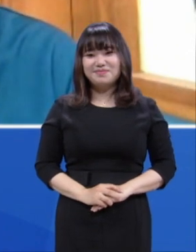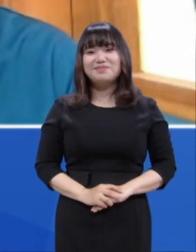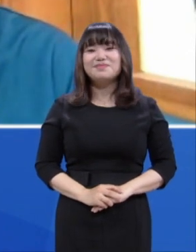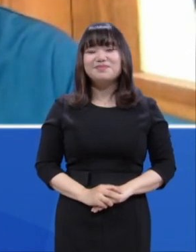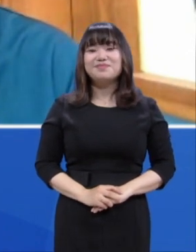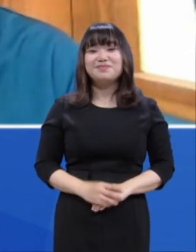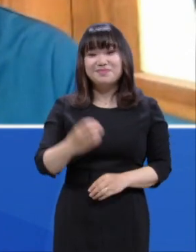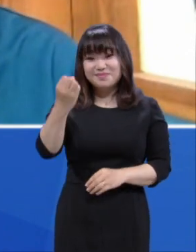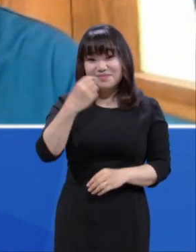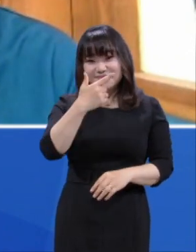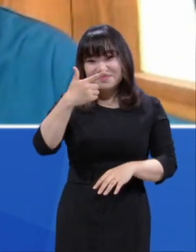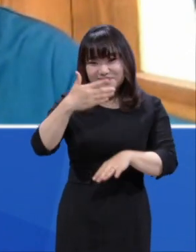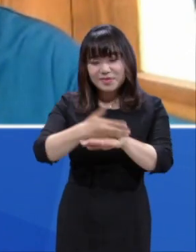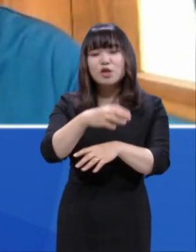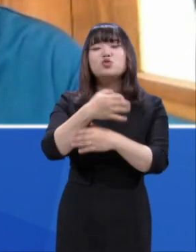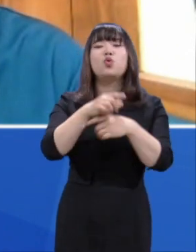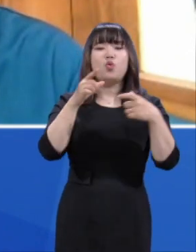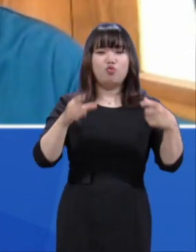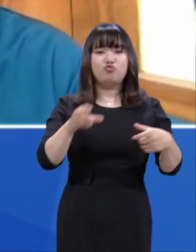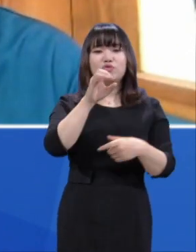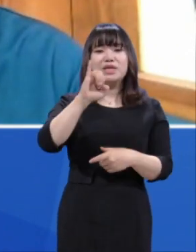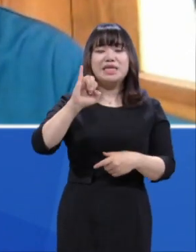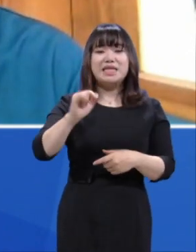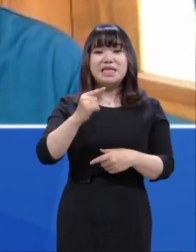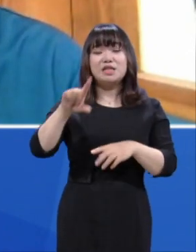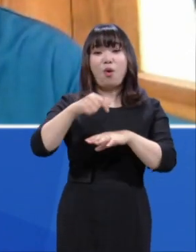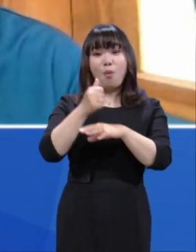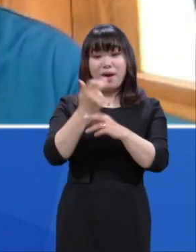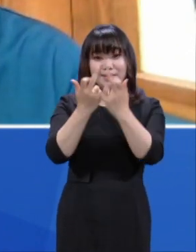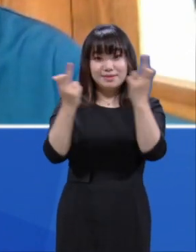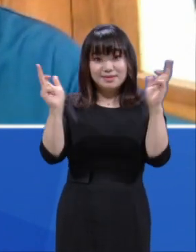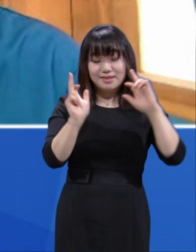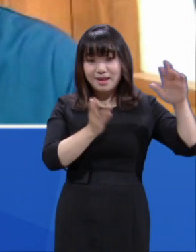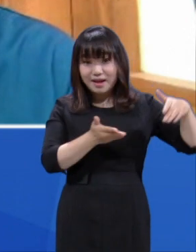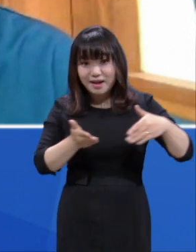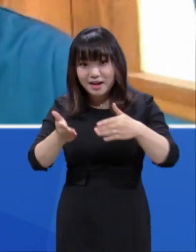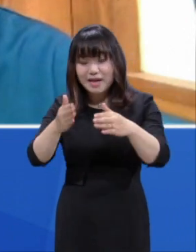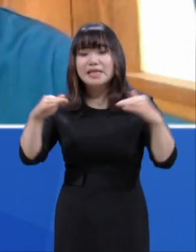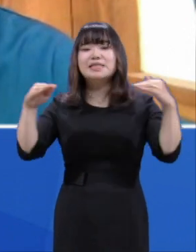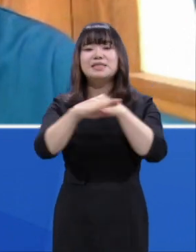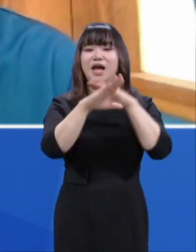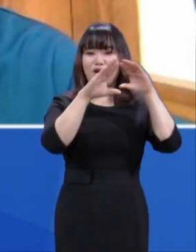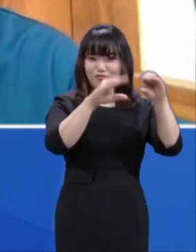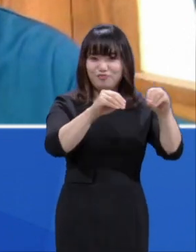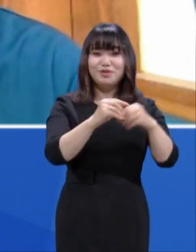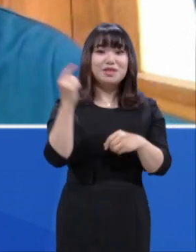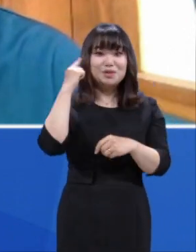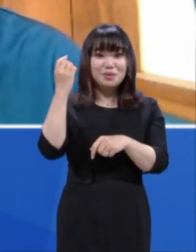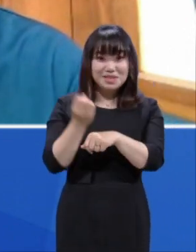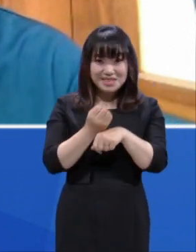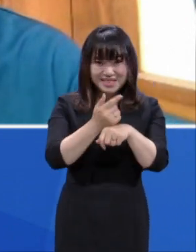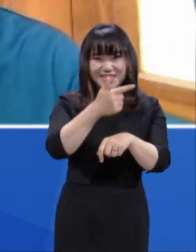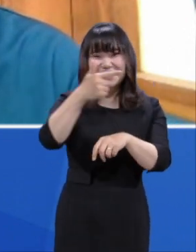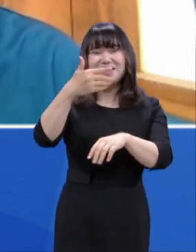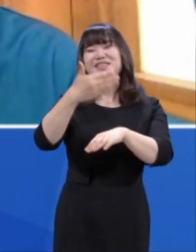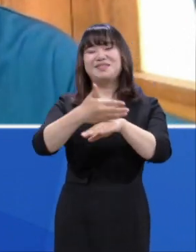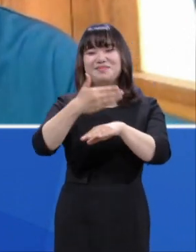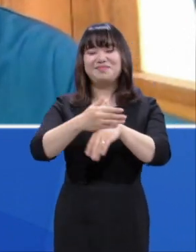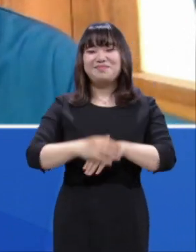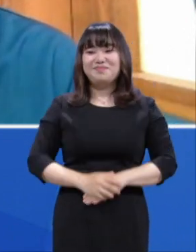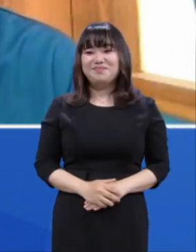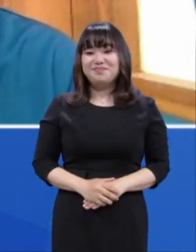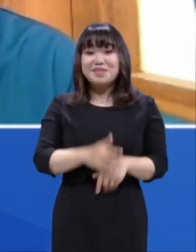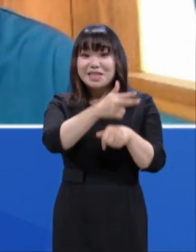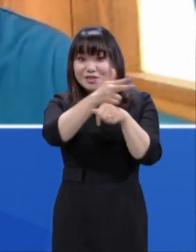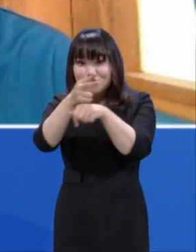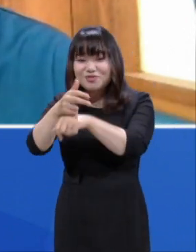네, 여기까지 듣겠습니다. 종로구 인왕산로 일대 차 없는 거리 시범 운영 과정에 대해서 김정민 주민통신원과 이야기 나눠봤습니다.